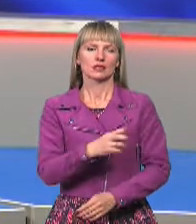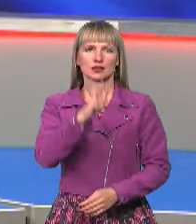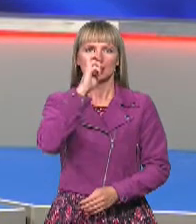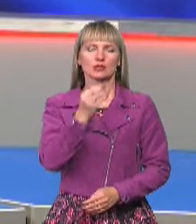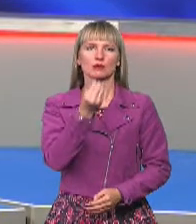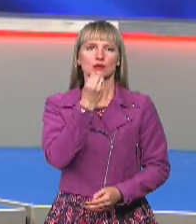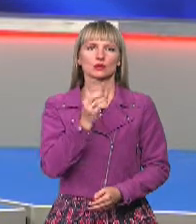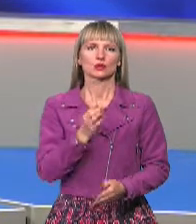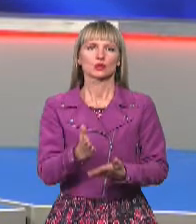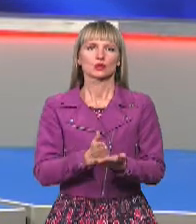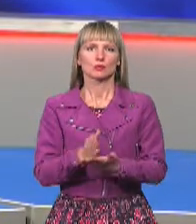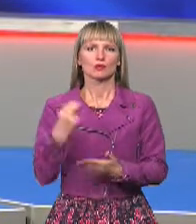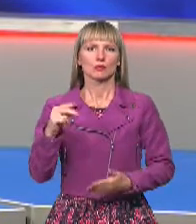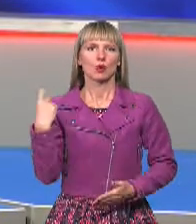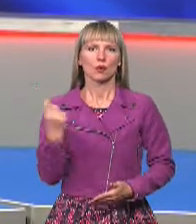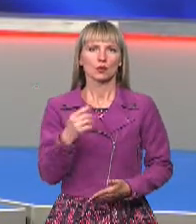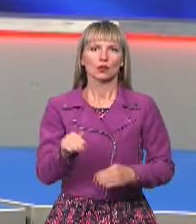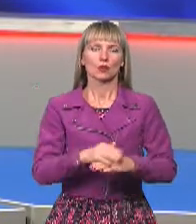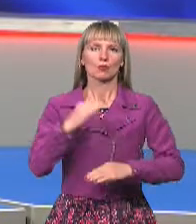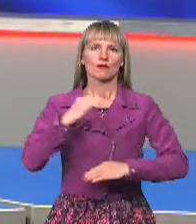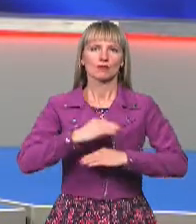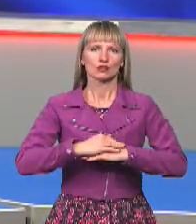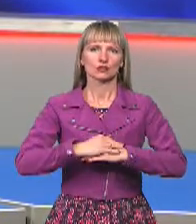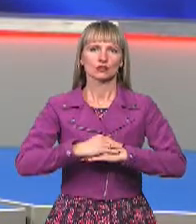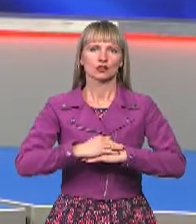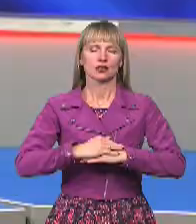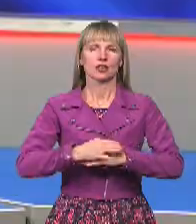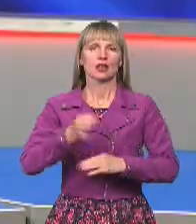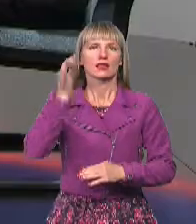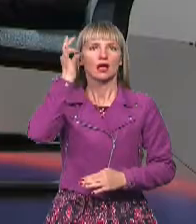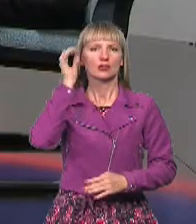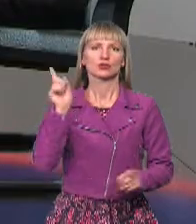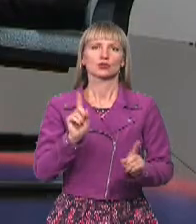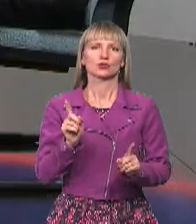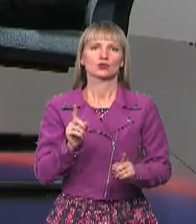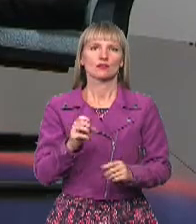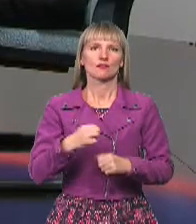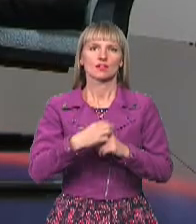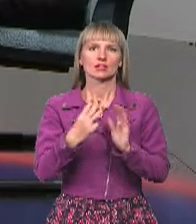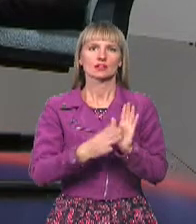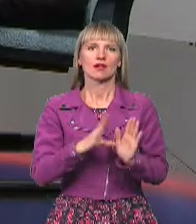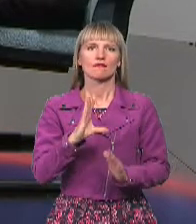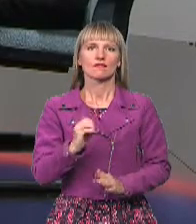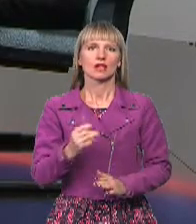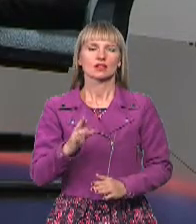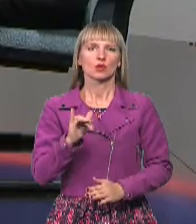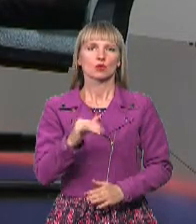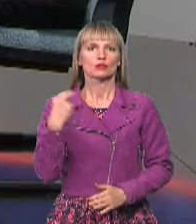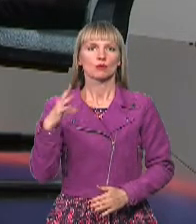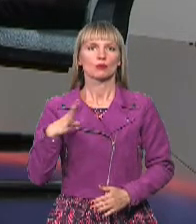Держпродспоживслужби в Запорізькій області. Добрий вечір, пане Олексію. Добрий вечір. Нагадуємо, що 18 вересня у Запоріжжі